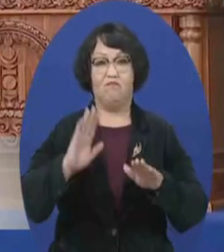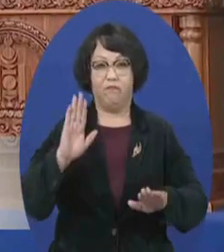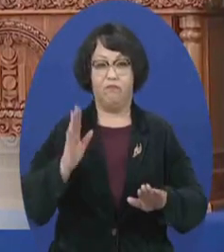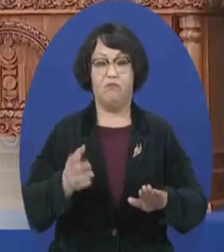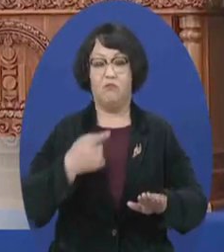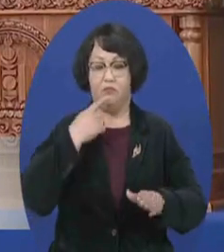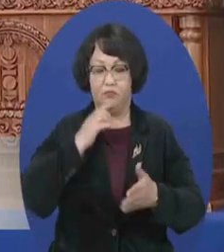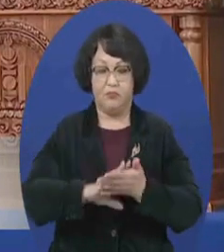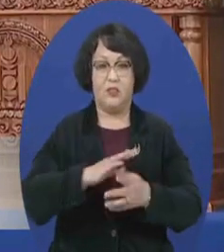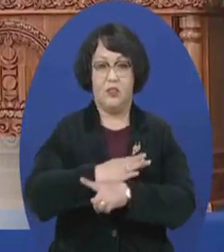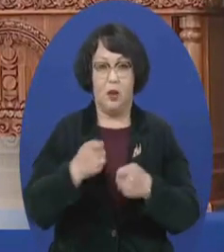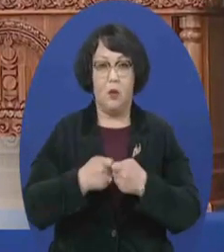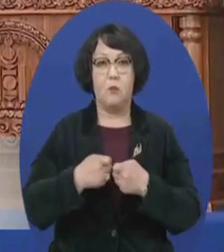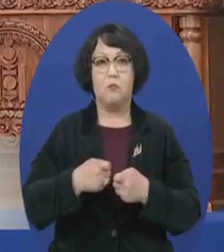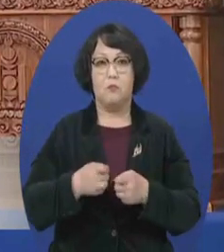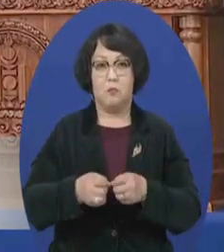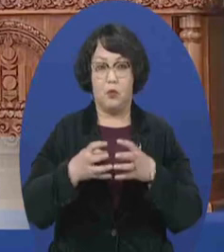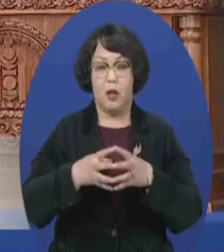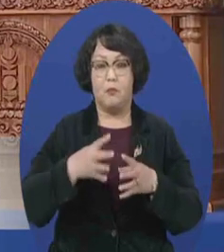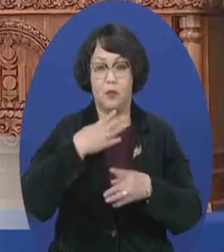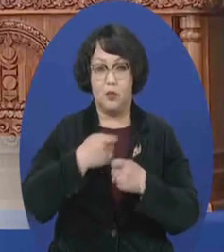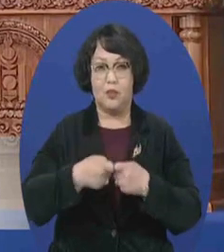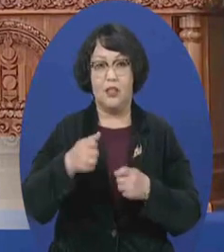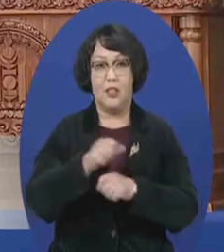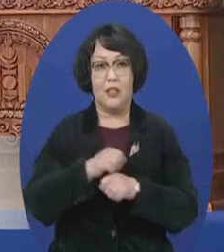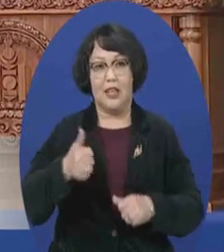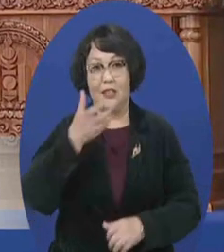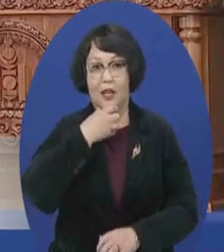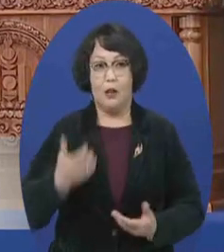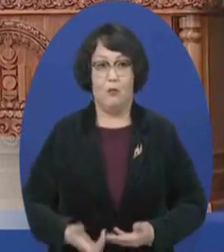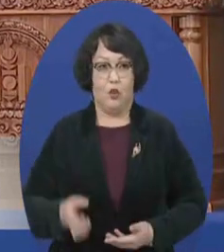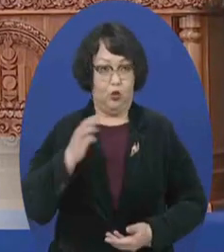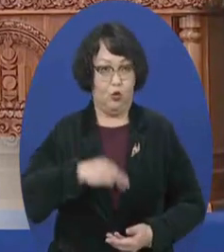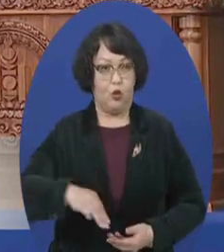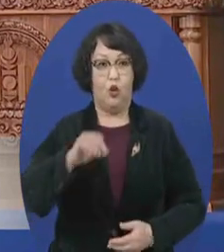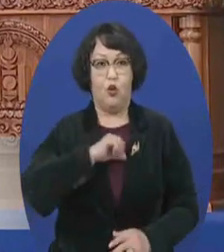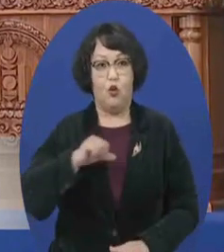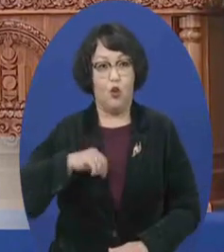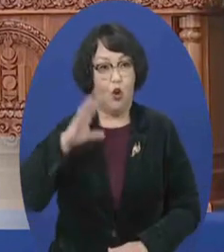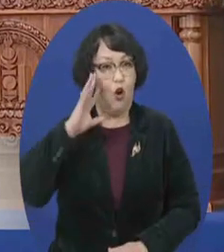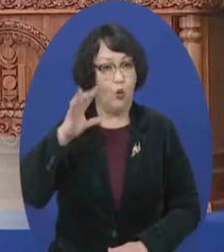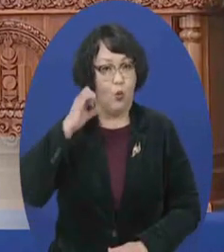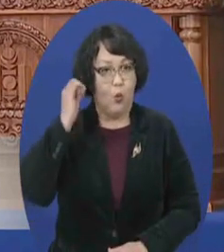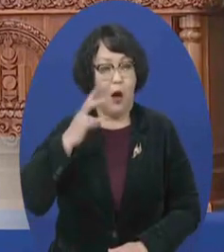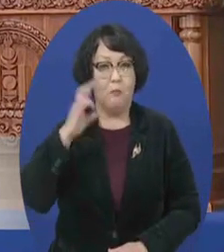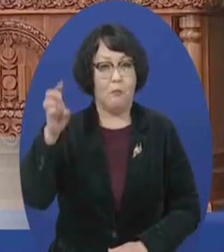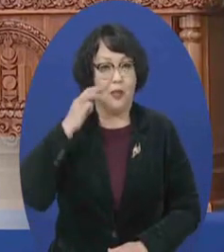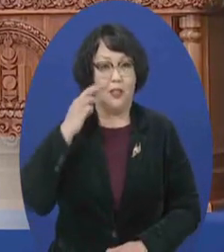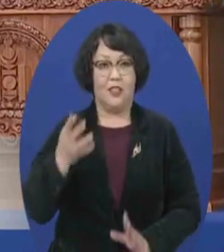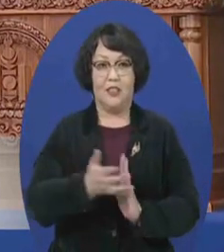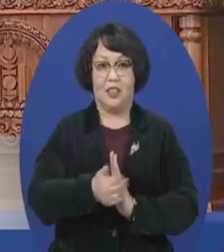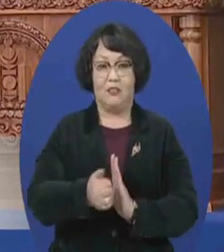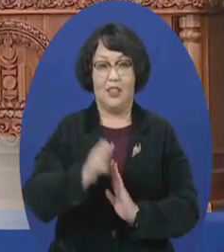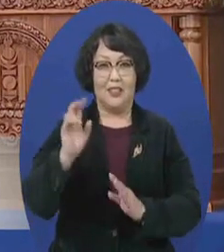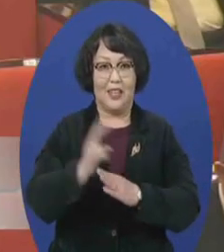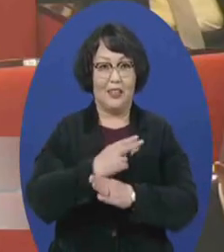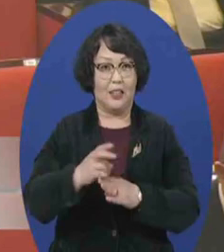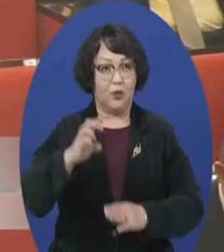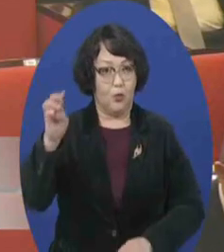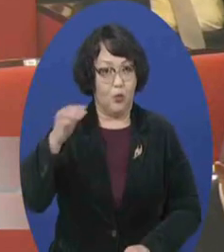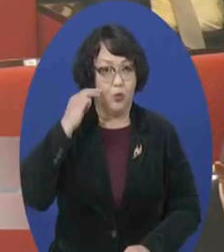байж, ард түмнийхээ сайн сайхан амьдралын төлөө өөрийн оюун ухаан, мэдлэг чадвар, дадлаг